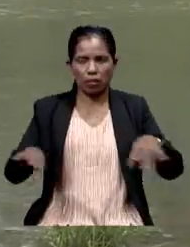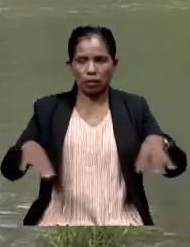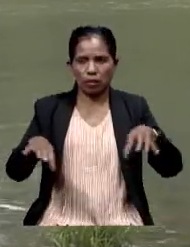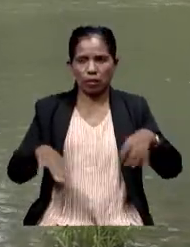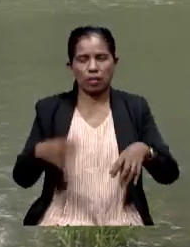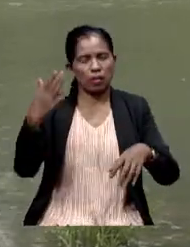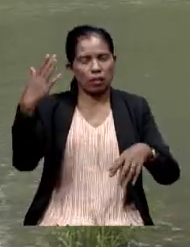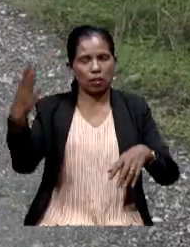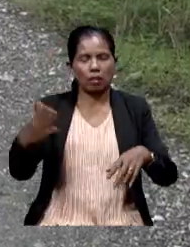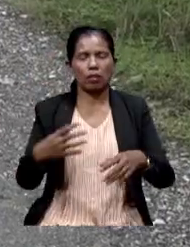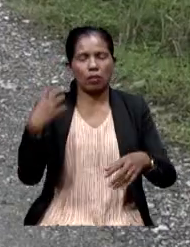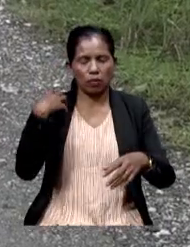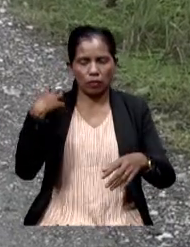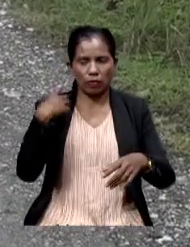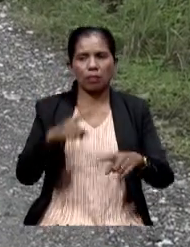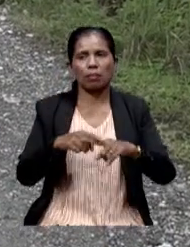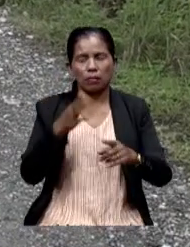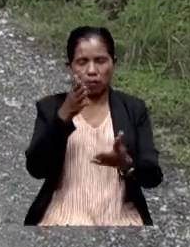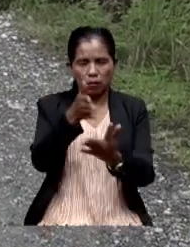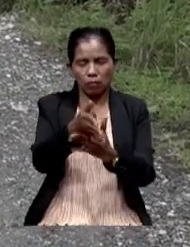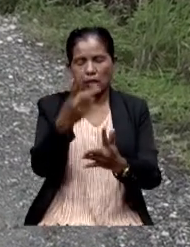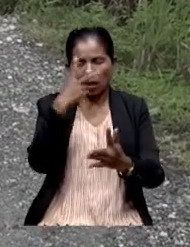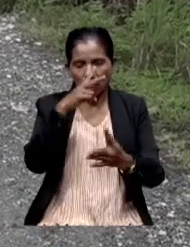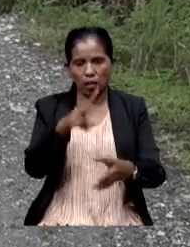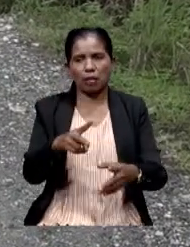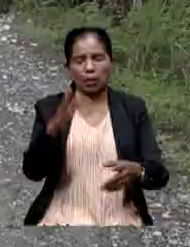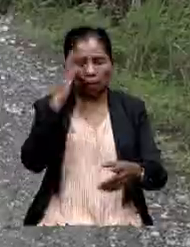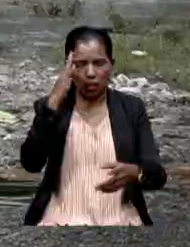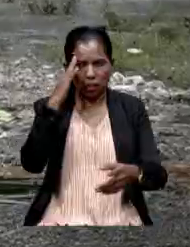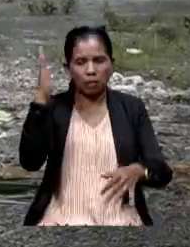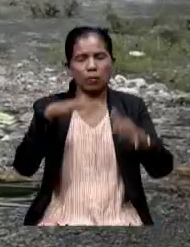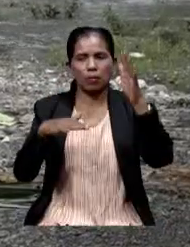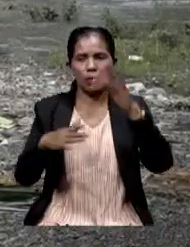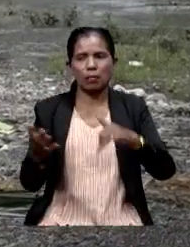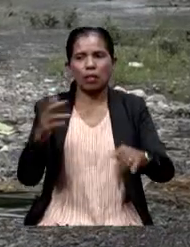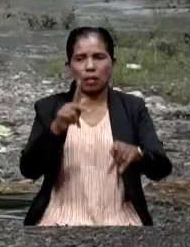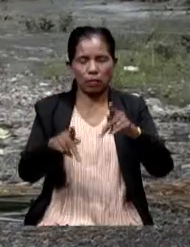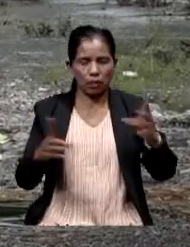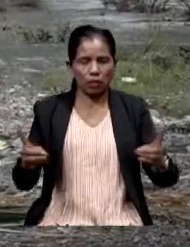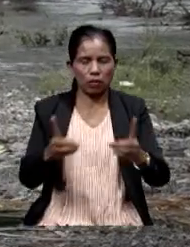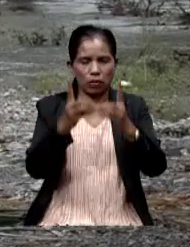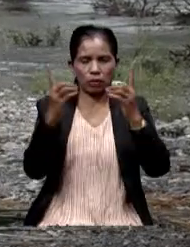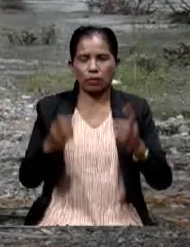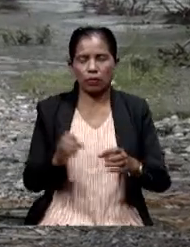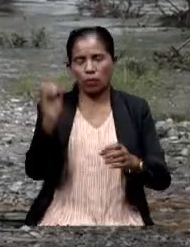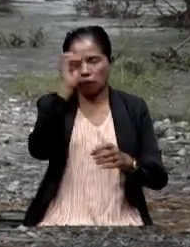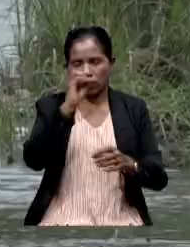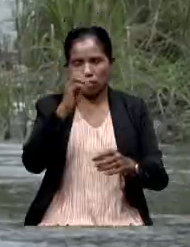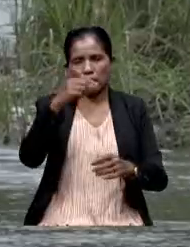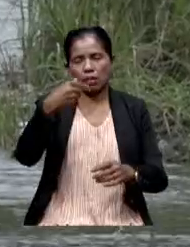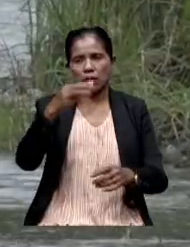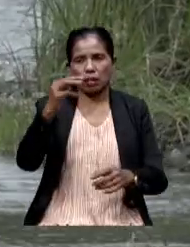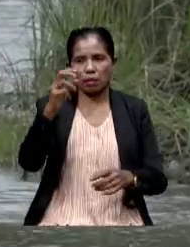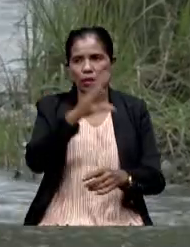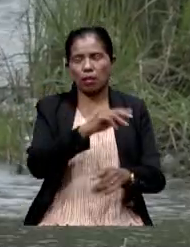deit escritório laran, mai be tumba base, nu nebele hatene problema sir nebe komunidade enfrentan. Tira observasaun jemeni, komunidade